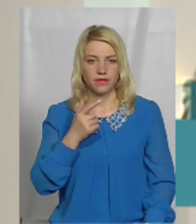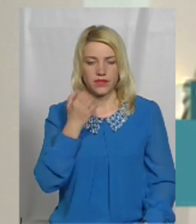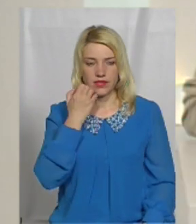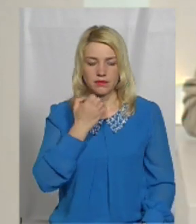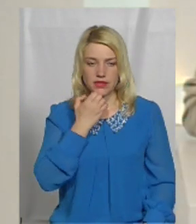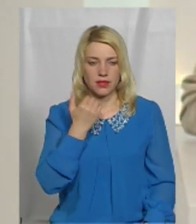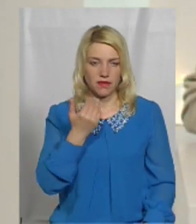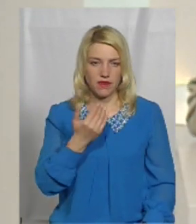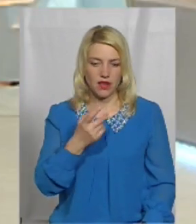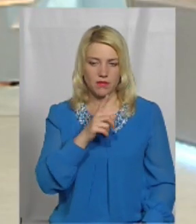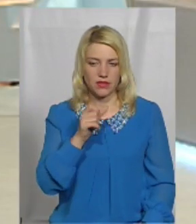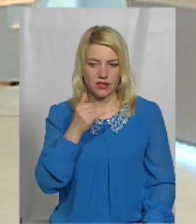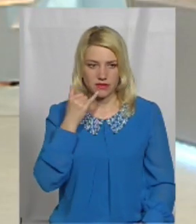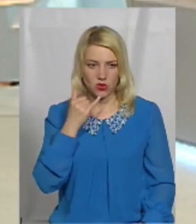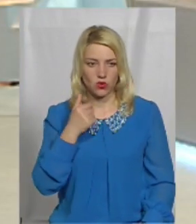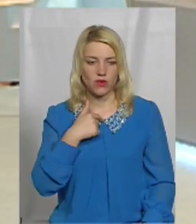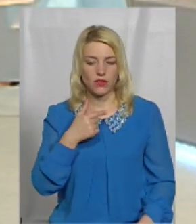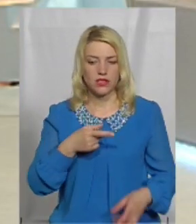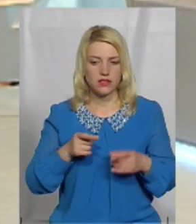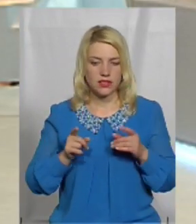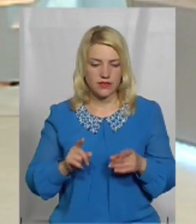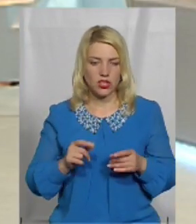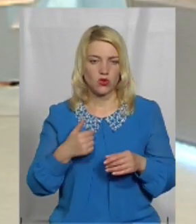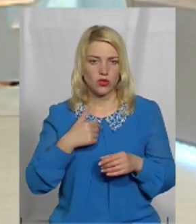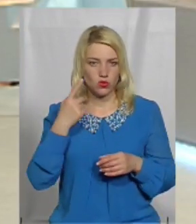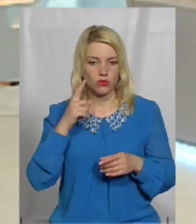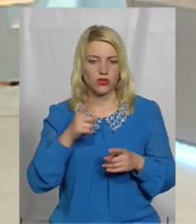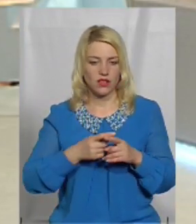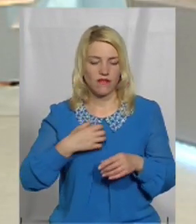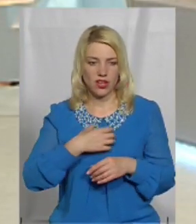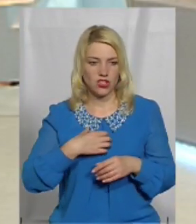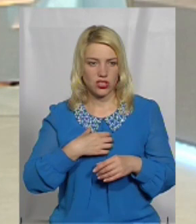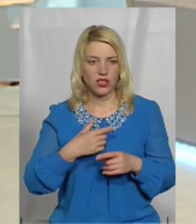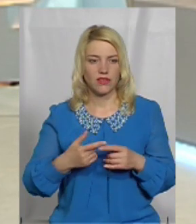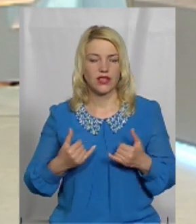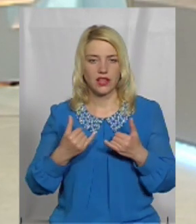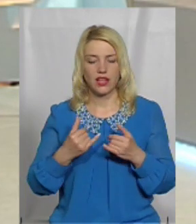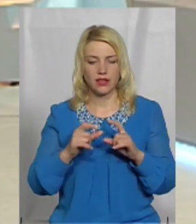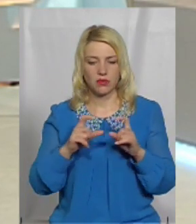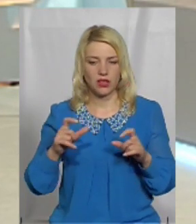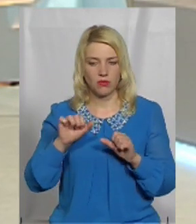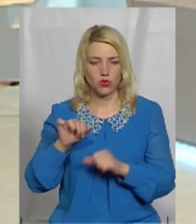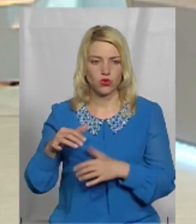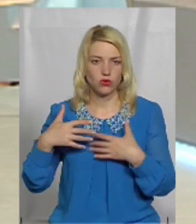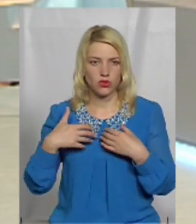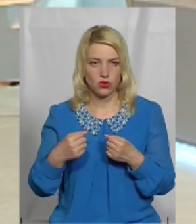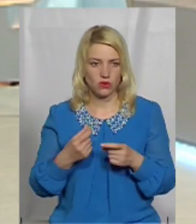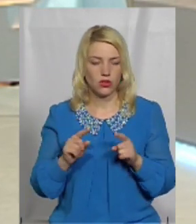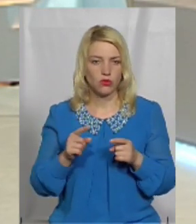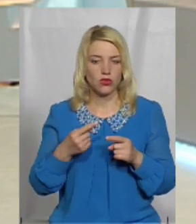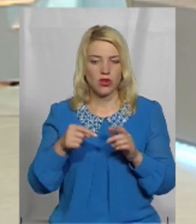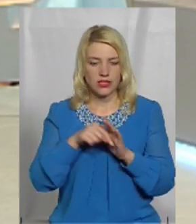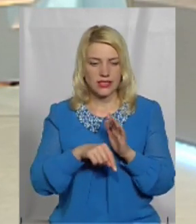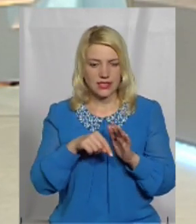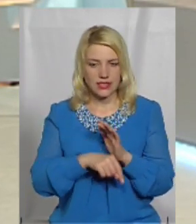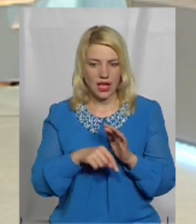Дякую. Спасибі, дзвінок. Звичайно, я думаю, що цей дзвінок дуже важливий навіть для департаменту охорони здоров'я, тому що саме